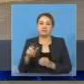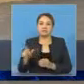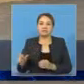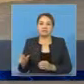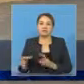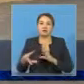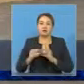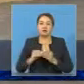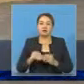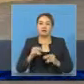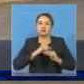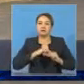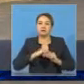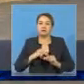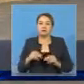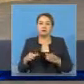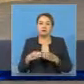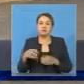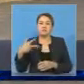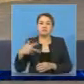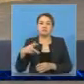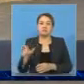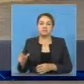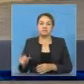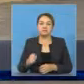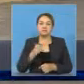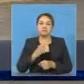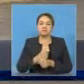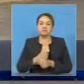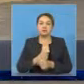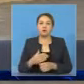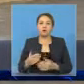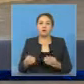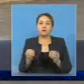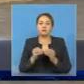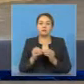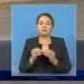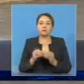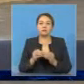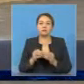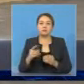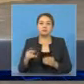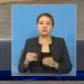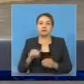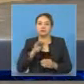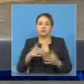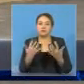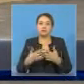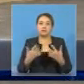Всего в работе, в проекте принимало около 30 человек. Было задействовано около десятка единиц дорожной специальной